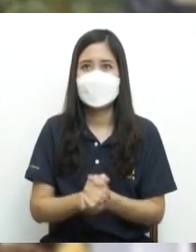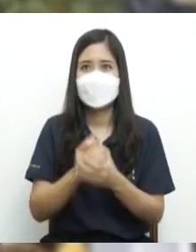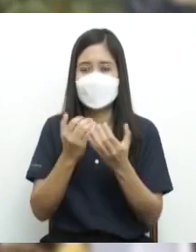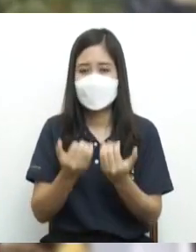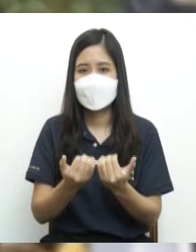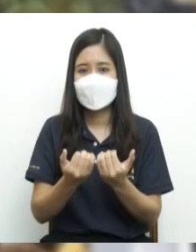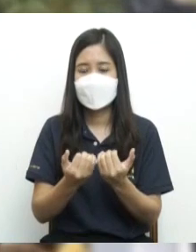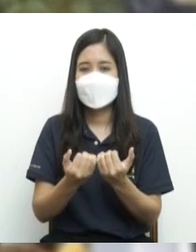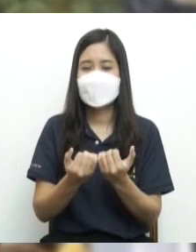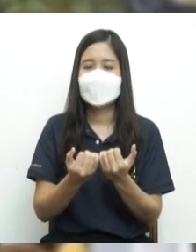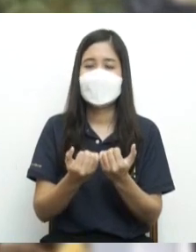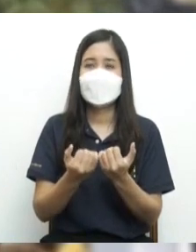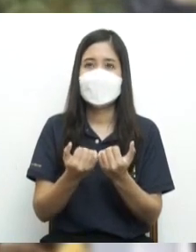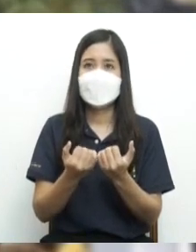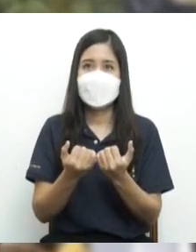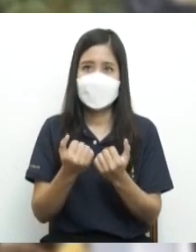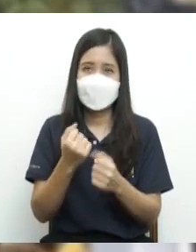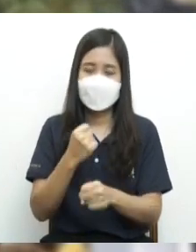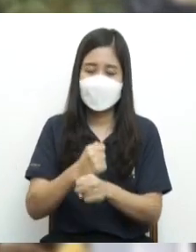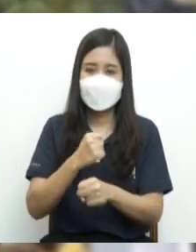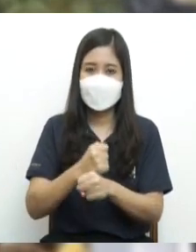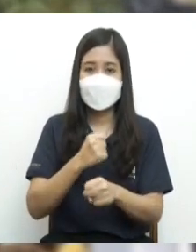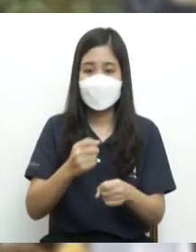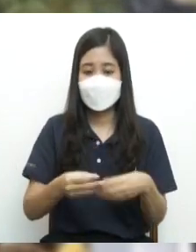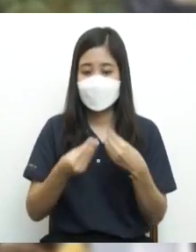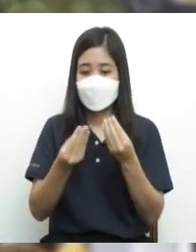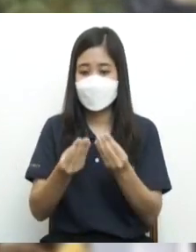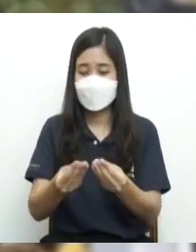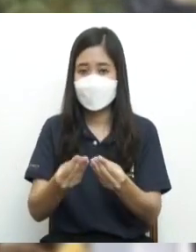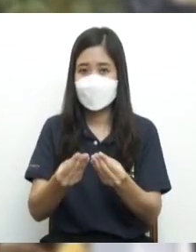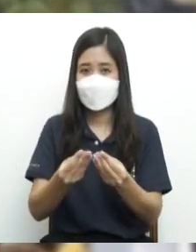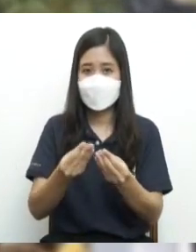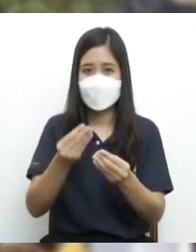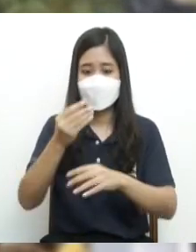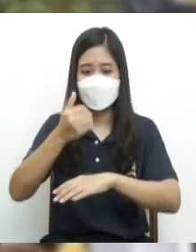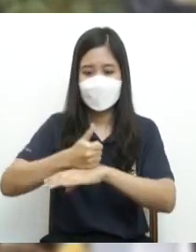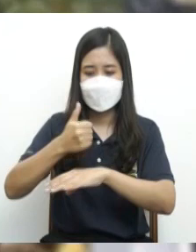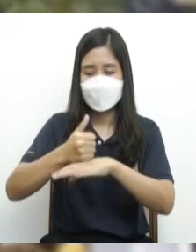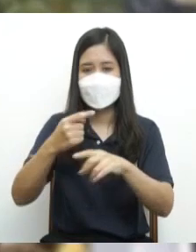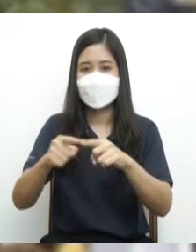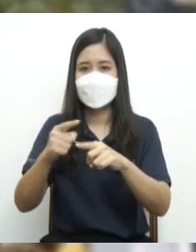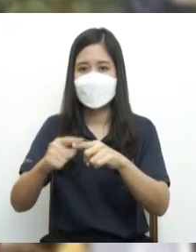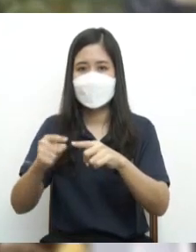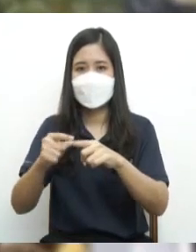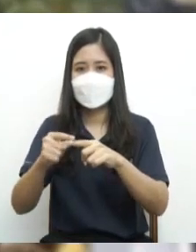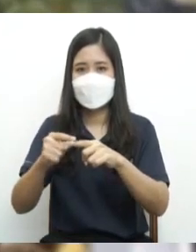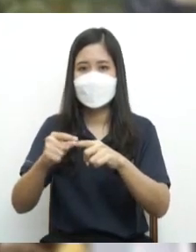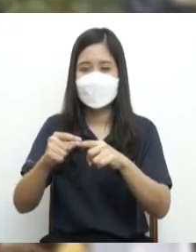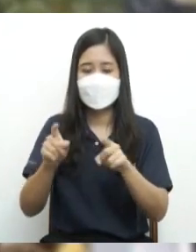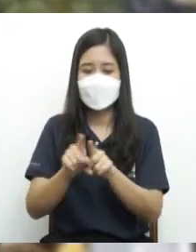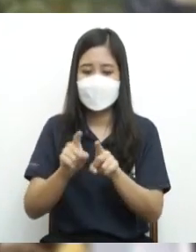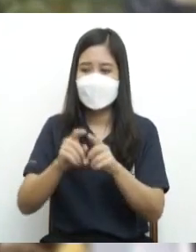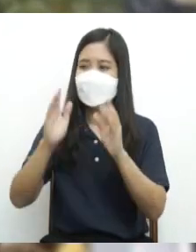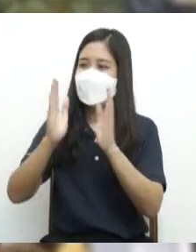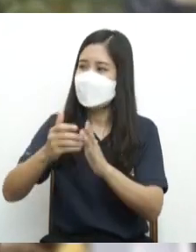เรือนก็ทางกรมก็เรียกมาพอขึ้นสู่ระดับต้นเนี่ยบริหารต้นๆขึ้นมาก็เหมือนกันก็ได้รับความไว้วางใจโดยส่วน